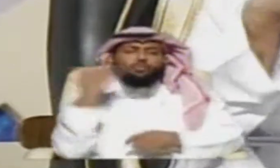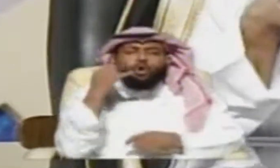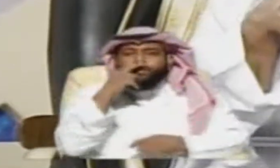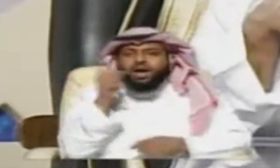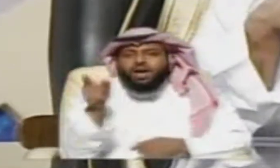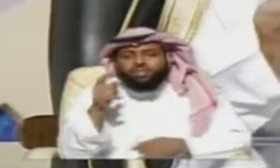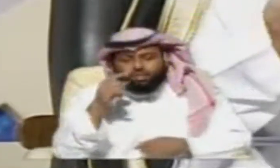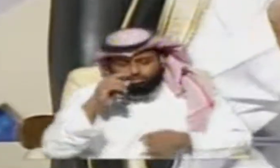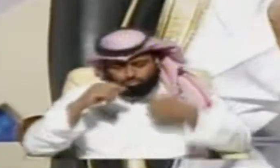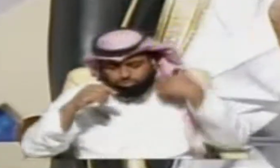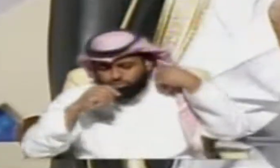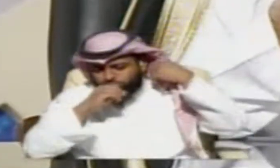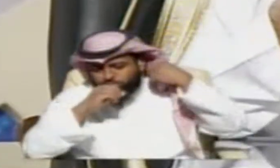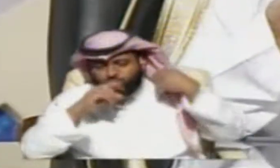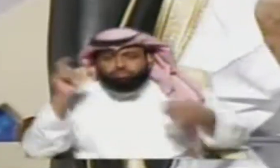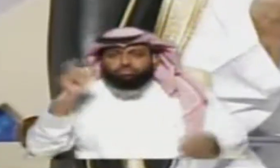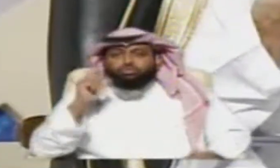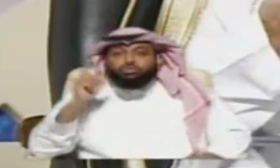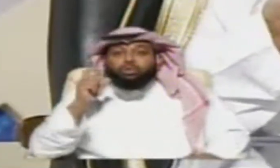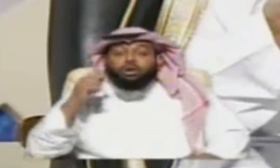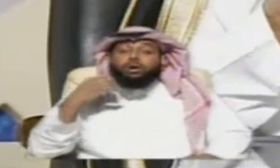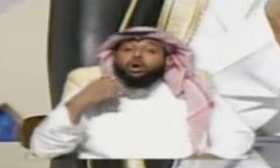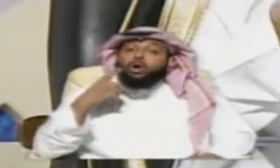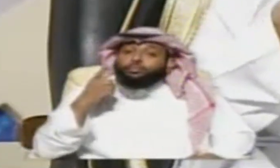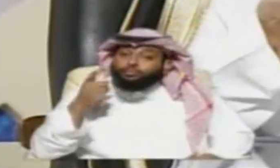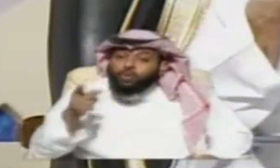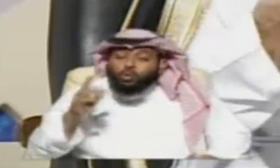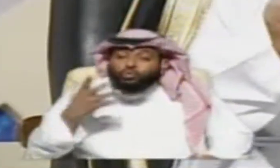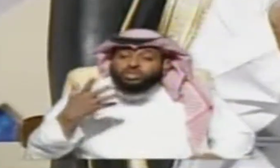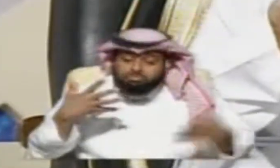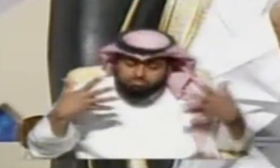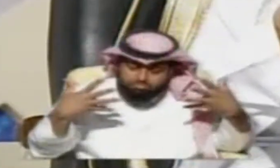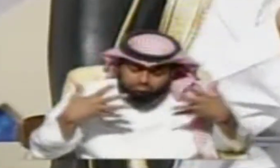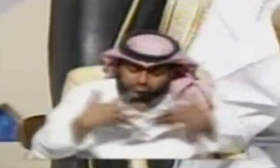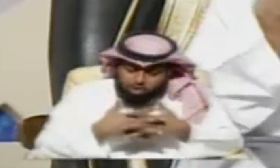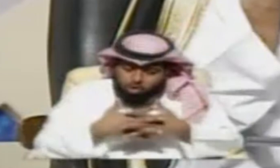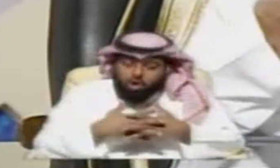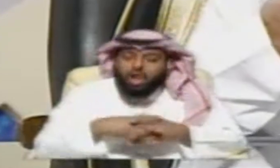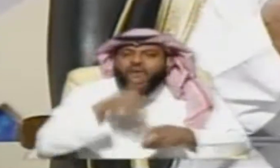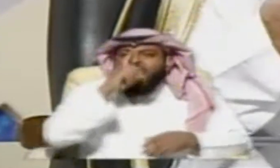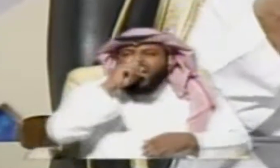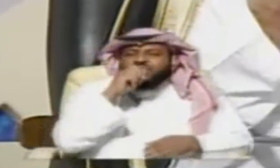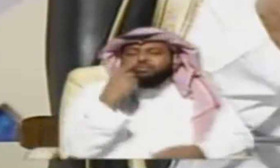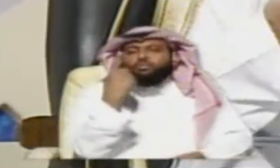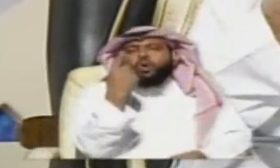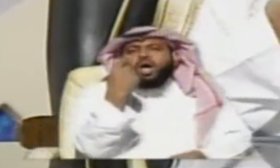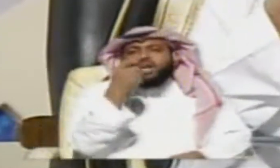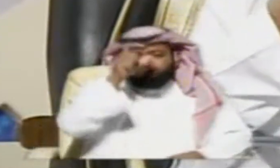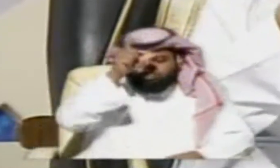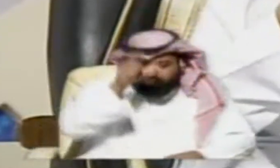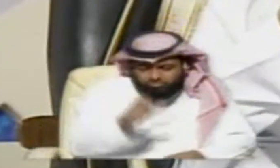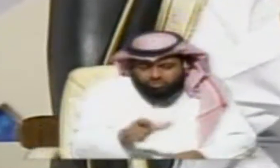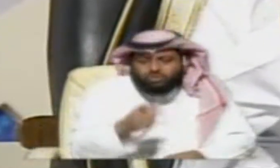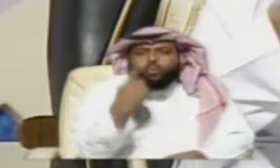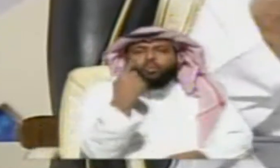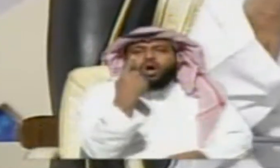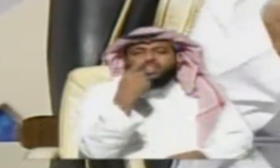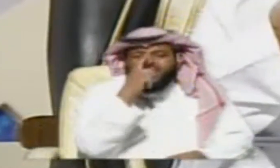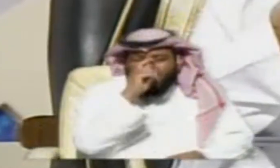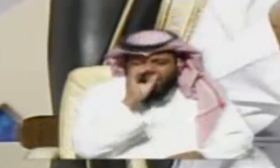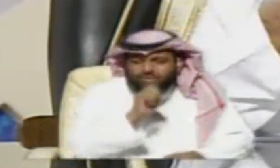الشعوب، فأمة الإسلام هي أمة متماسكة، أمة الجسد الواحد، يجب أن تظهر هذا